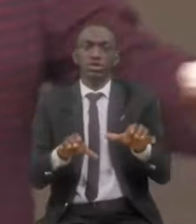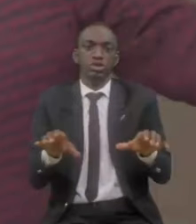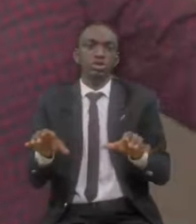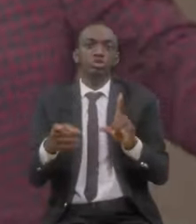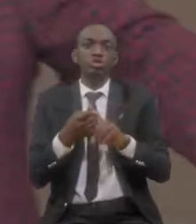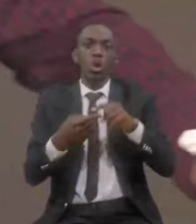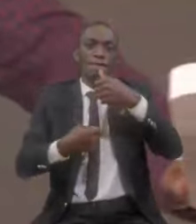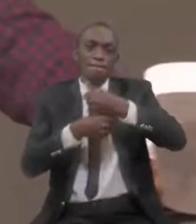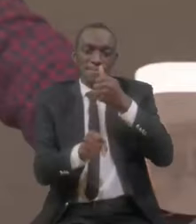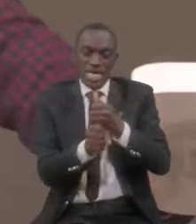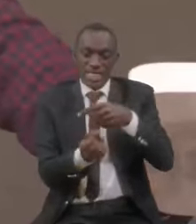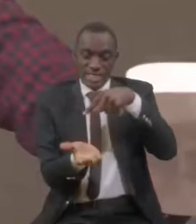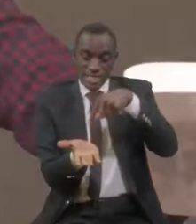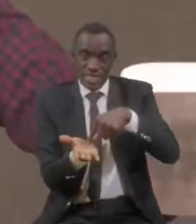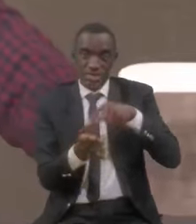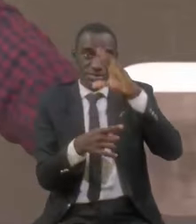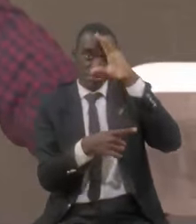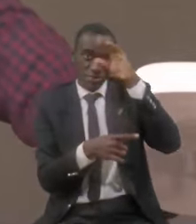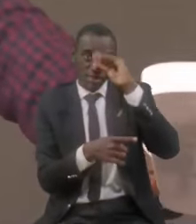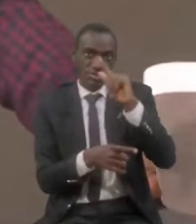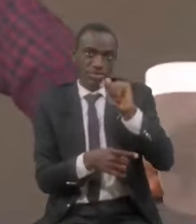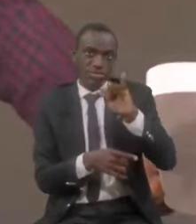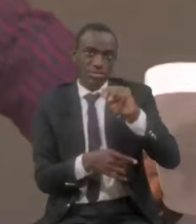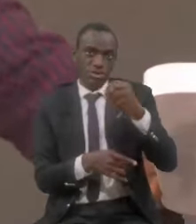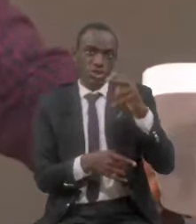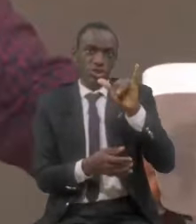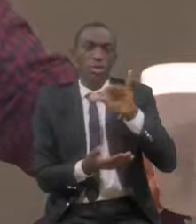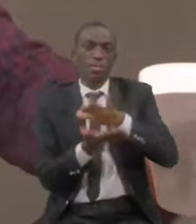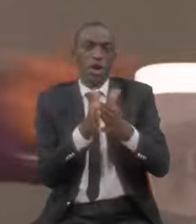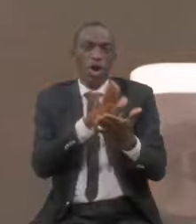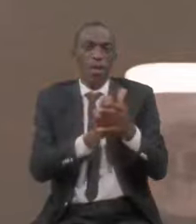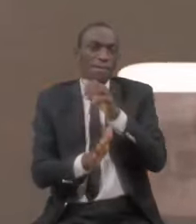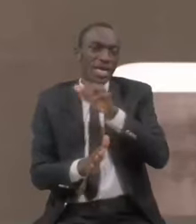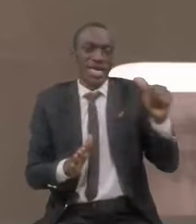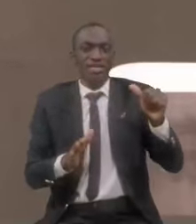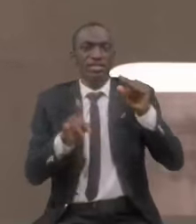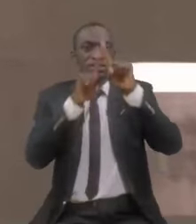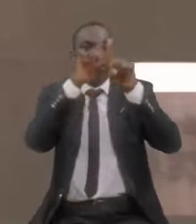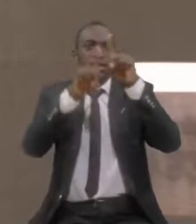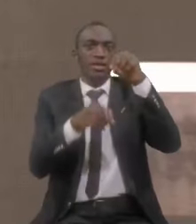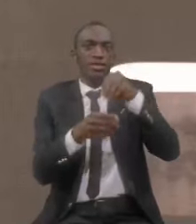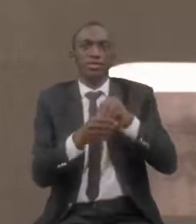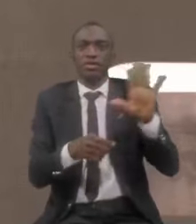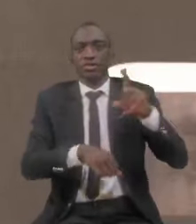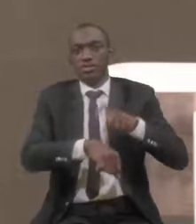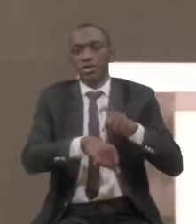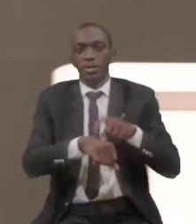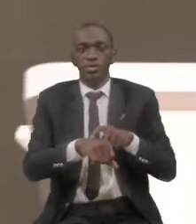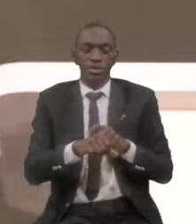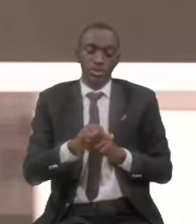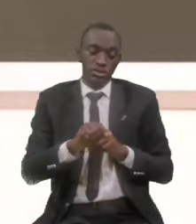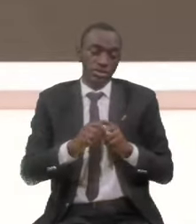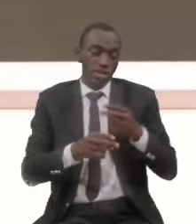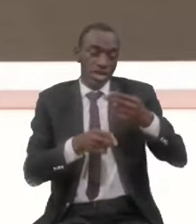pour que ce Timothée devienne une étoile dans sa tâche? Son nom commence avec T,